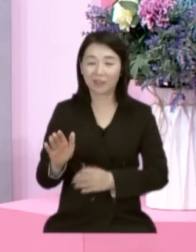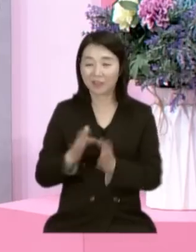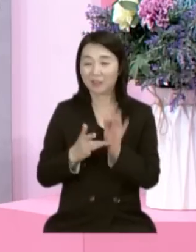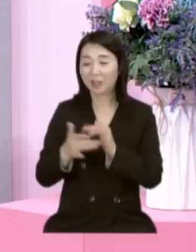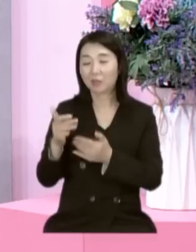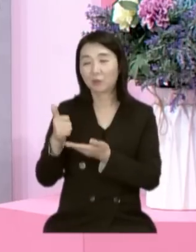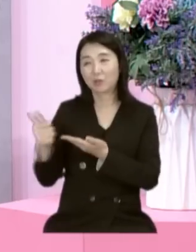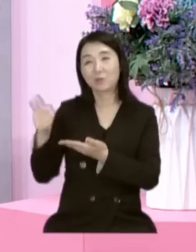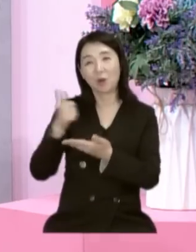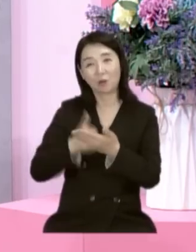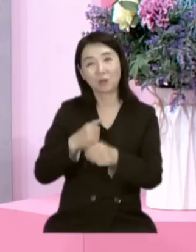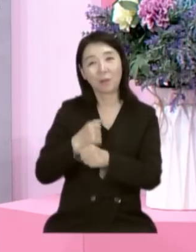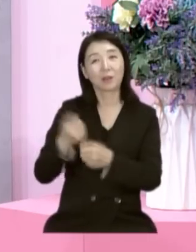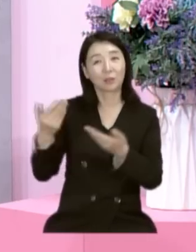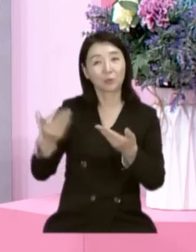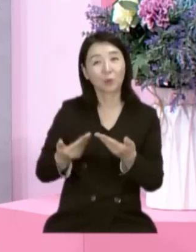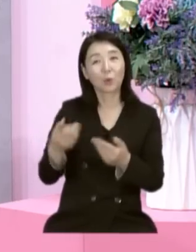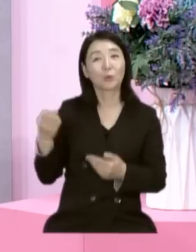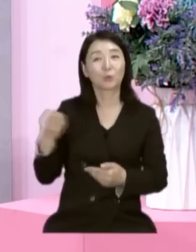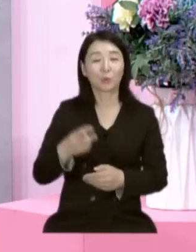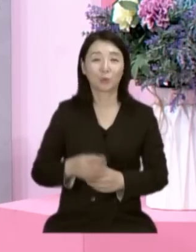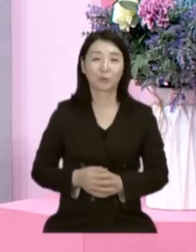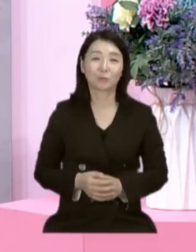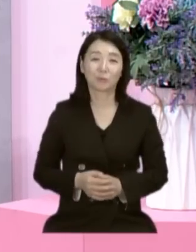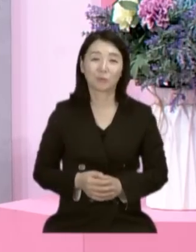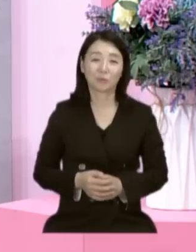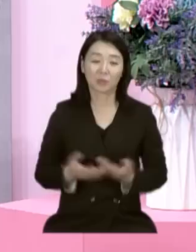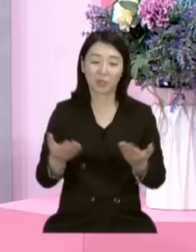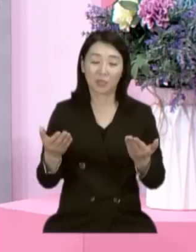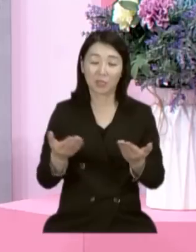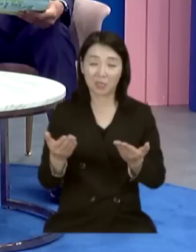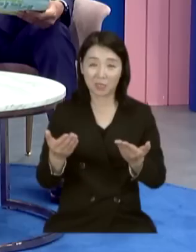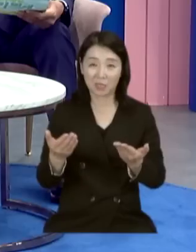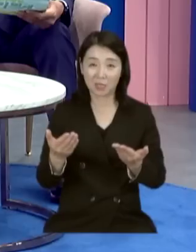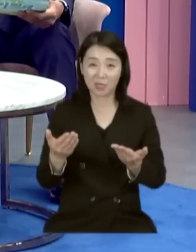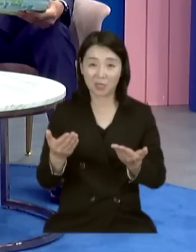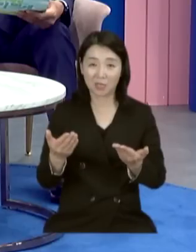예수님을 영접하게 하시고 네. 일터 사역을 통해서